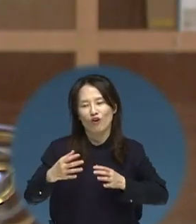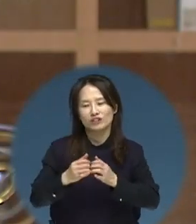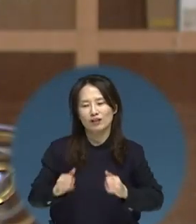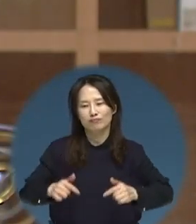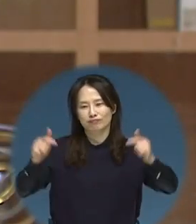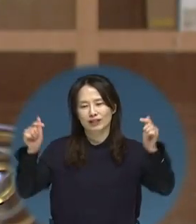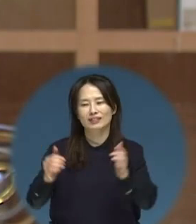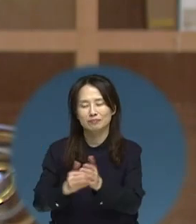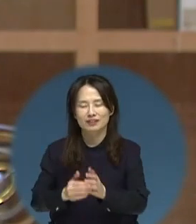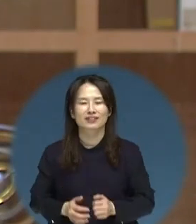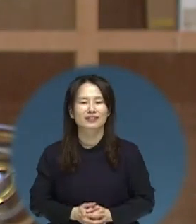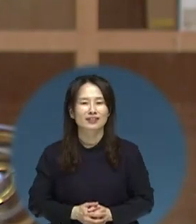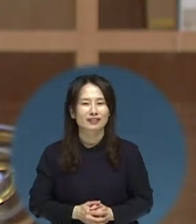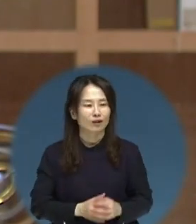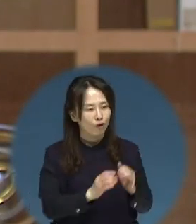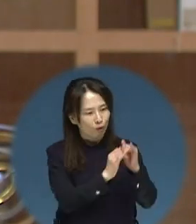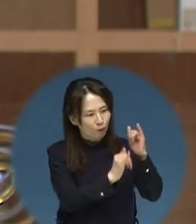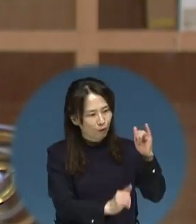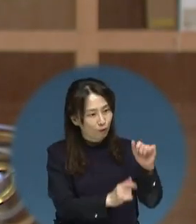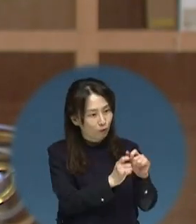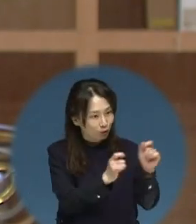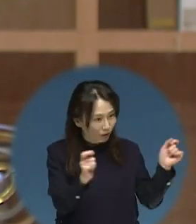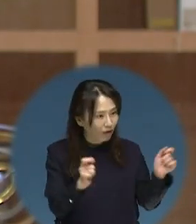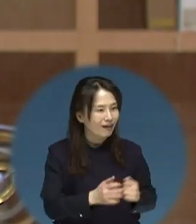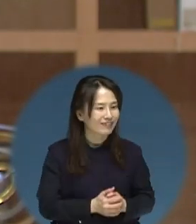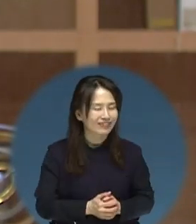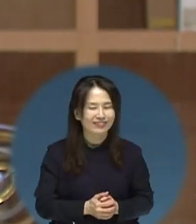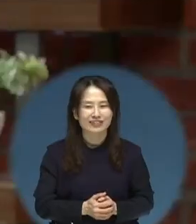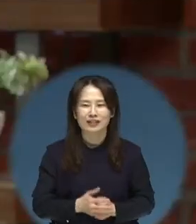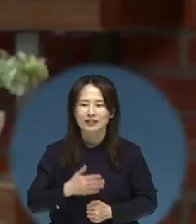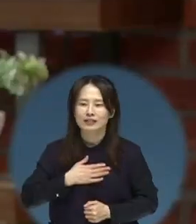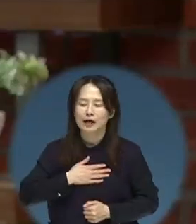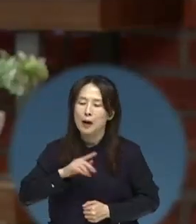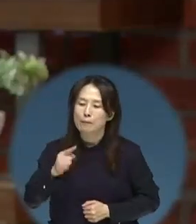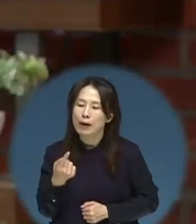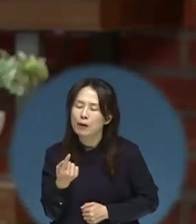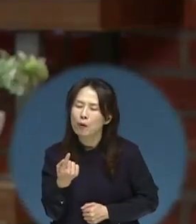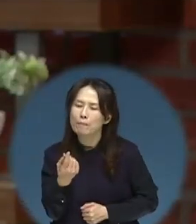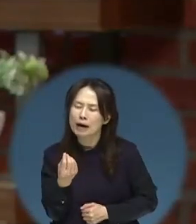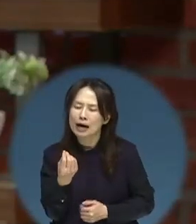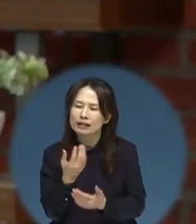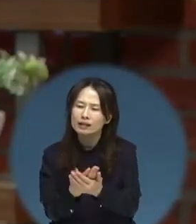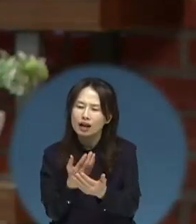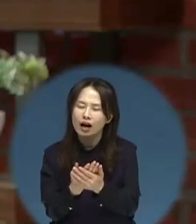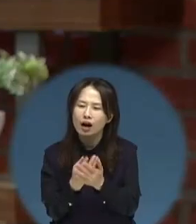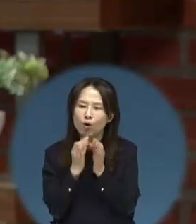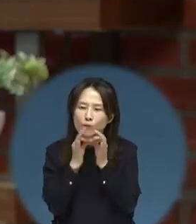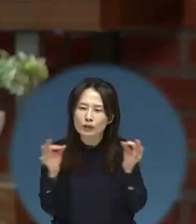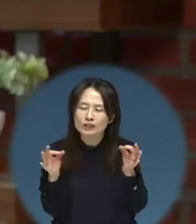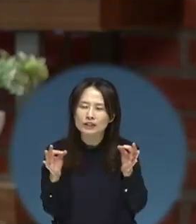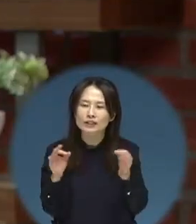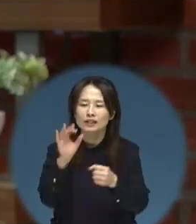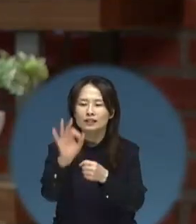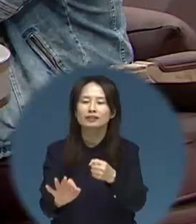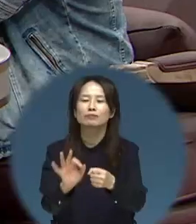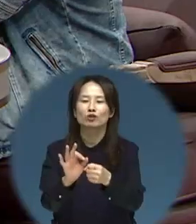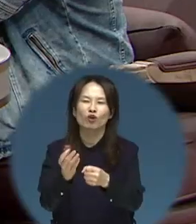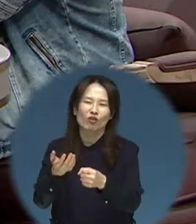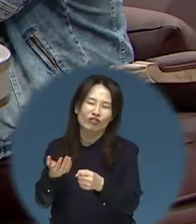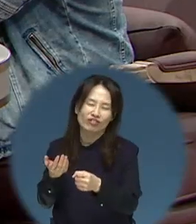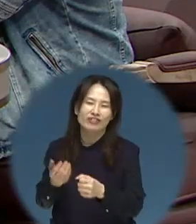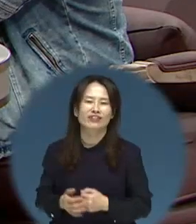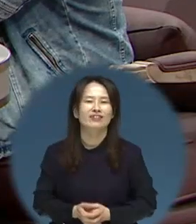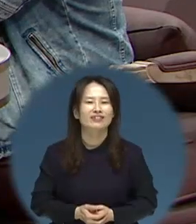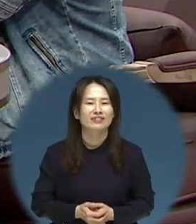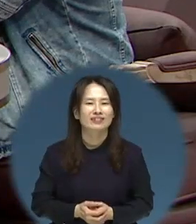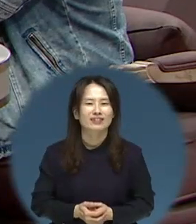이것도 역사가 꽤 되는군요. 그쵸? 벌써 제가 딱 100원만 달라고 처음 외친 게 10년이 넘었더라고요. 그러니까. 만 10년이. 그렇게